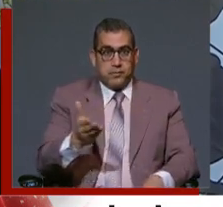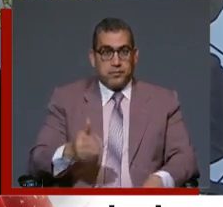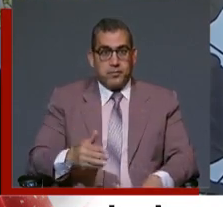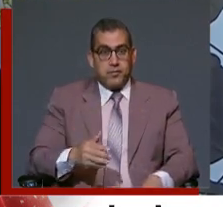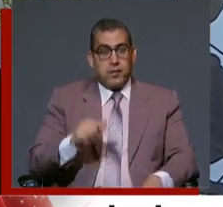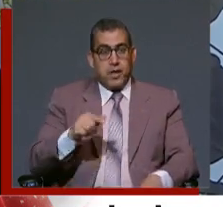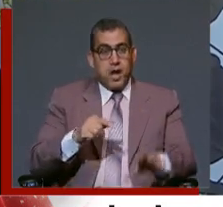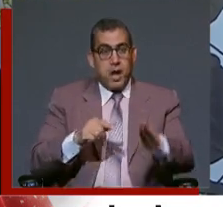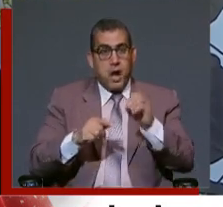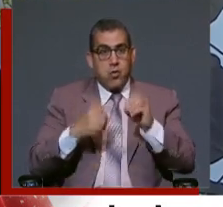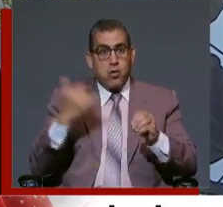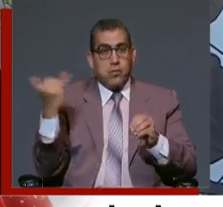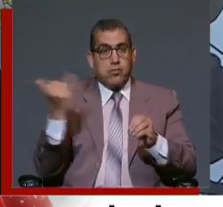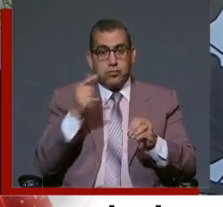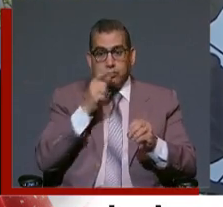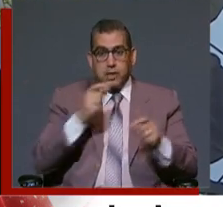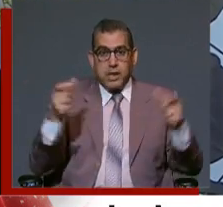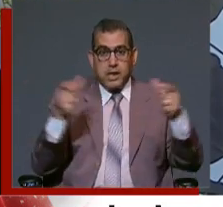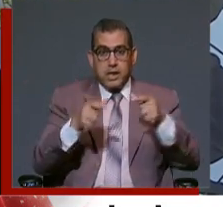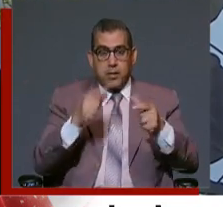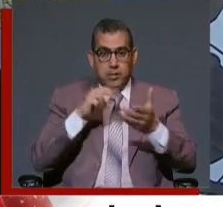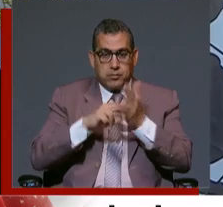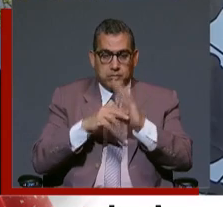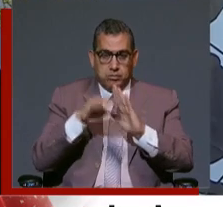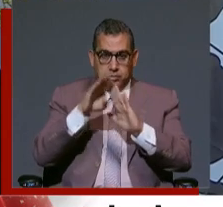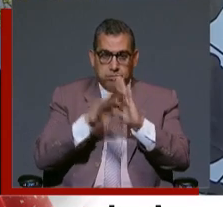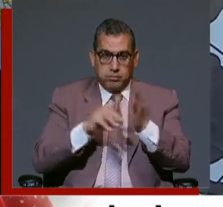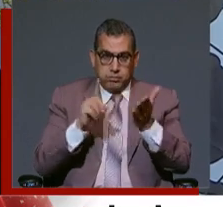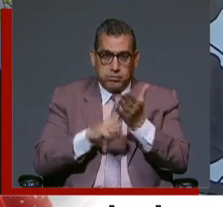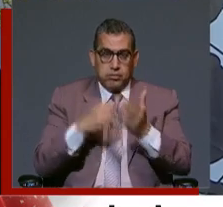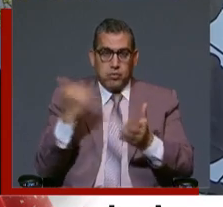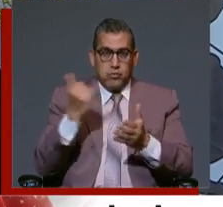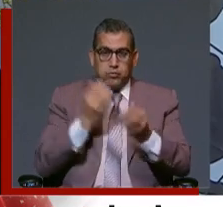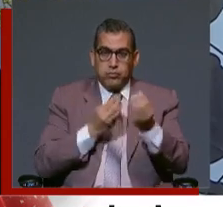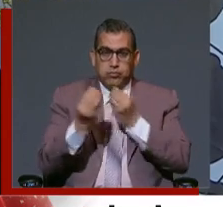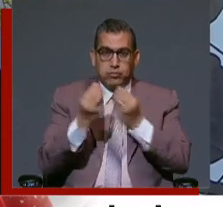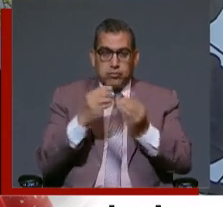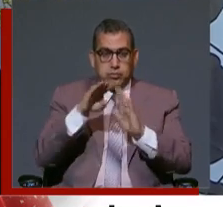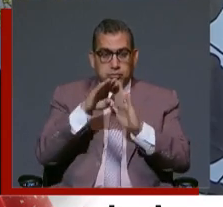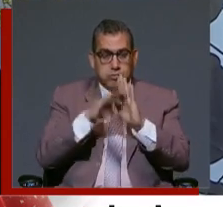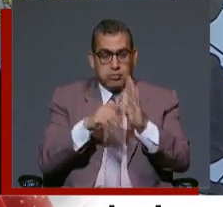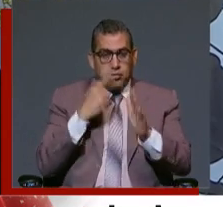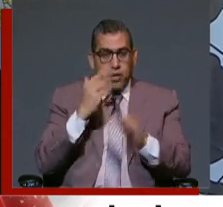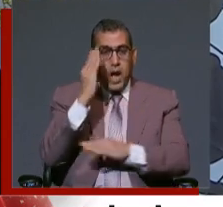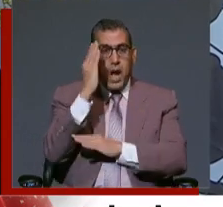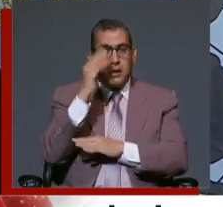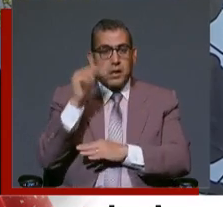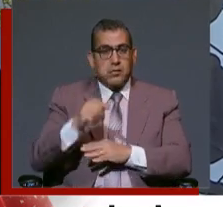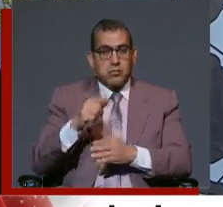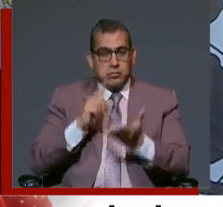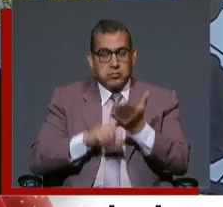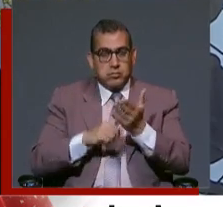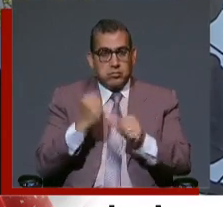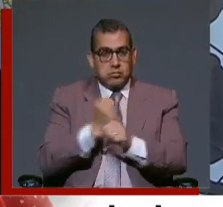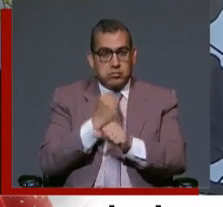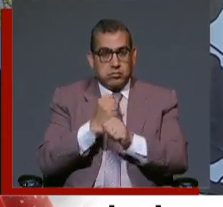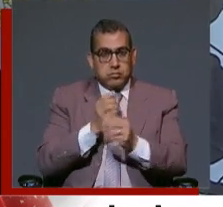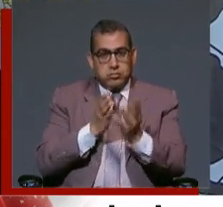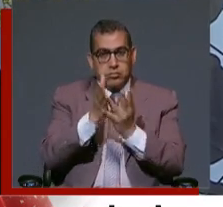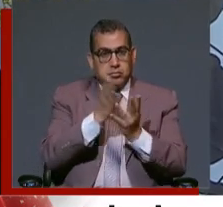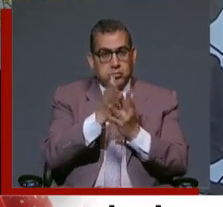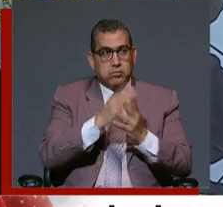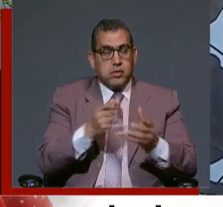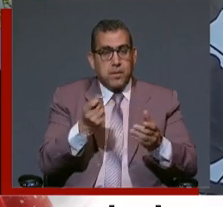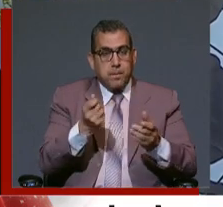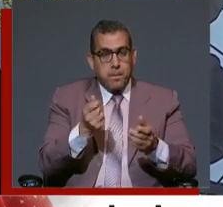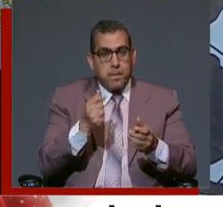لتكون بذلك تلك الاجتماعات بمثابة منصة دولية لمناقشة القضايا المحورية المثارة في المحافل المالية